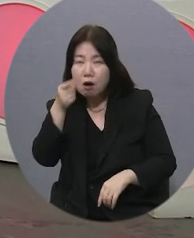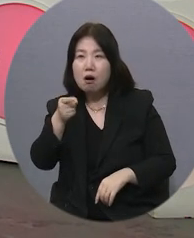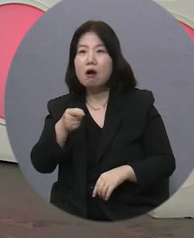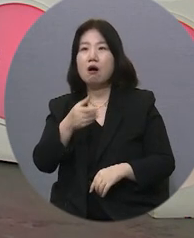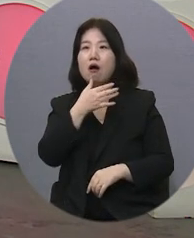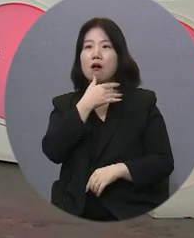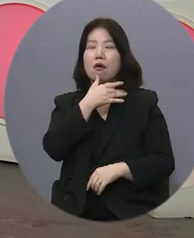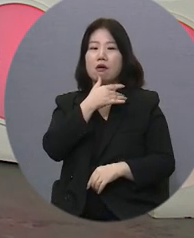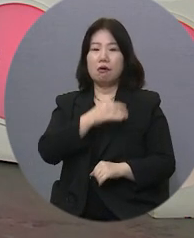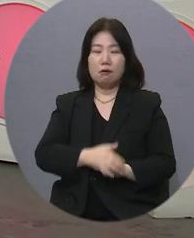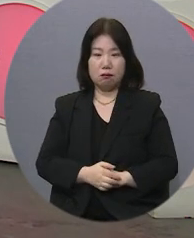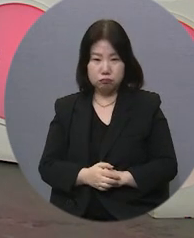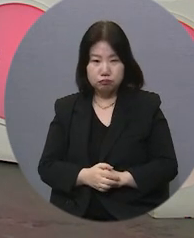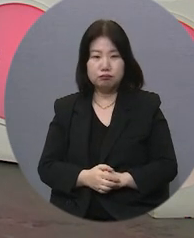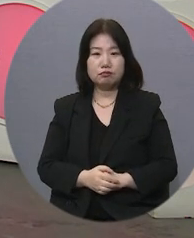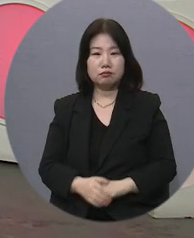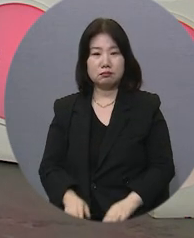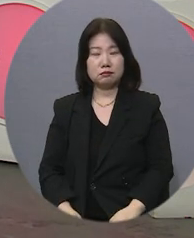들어왔습니다.